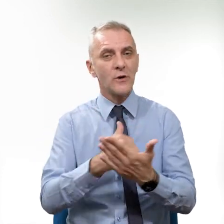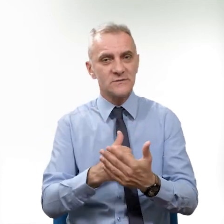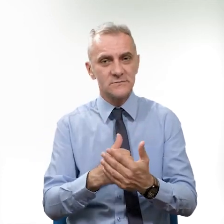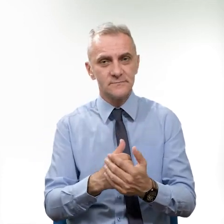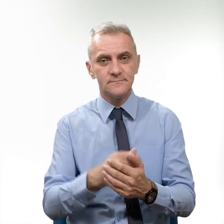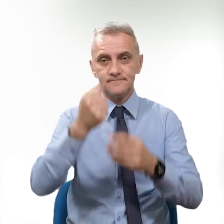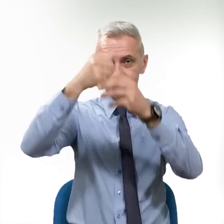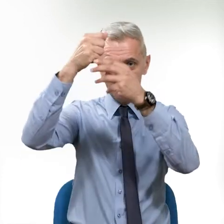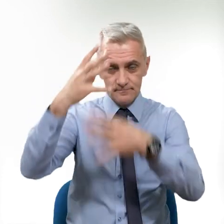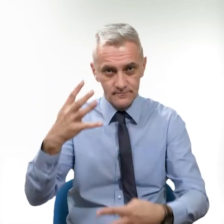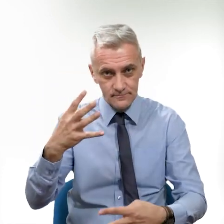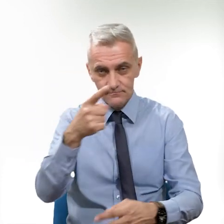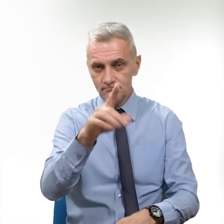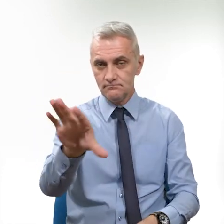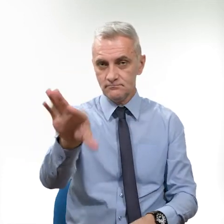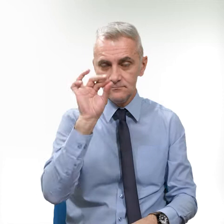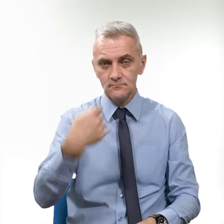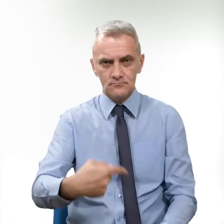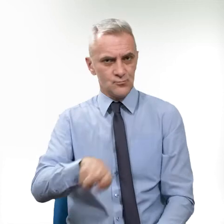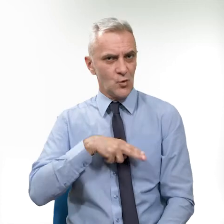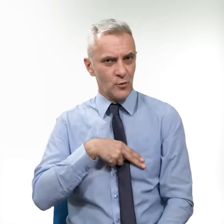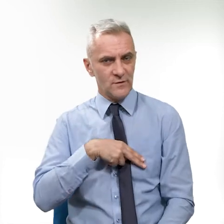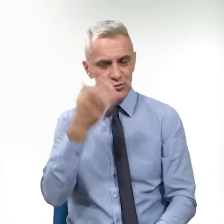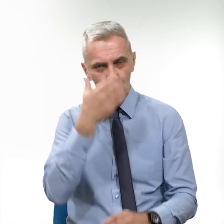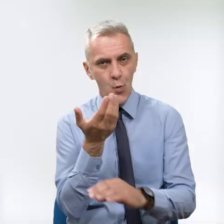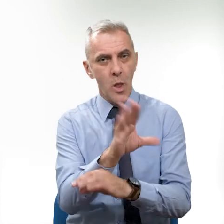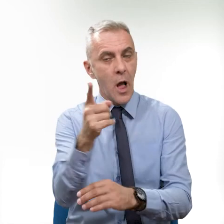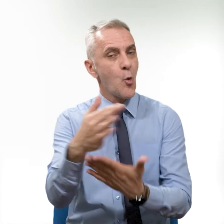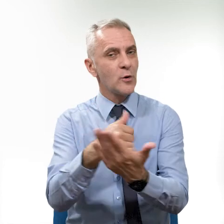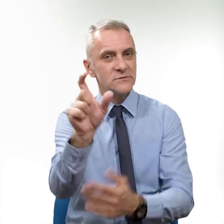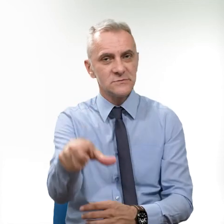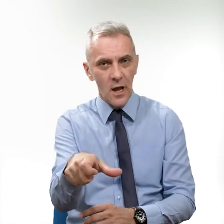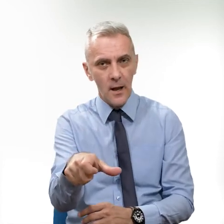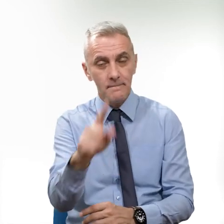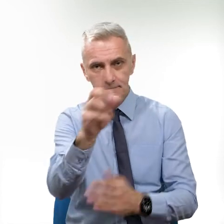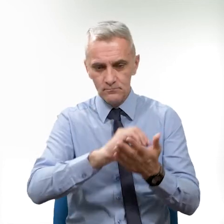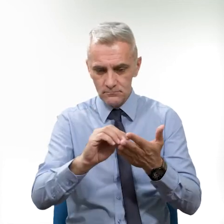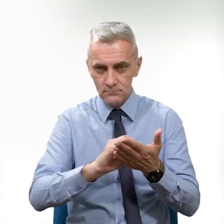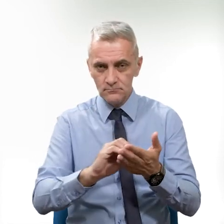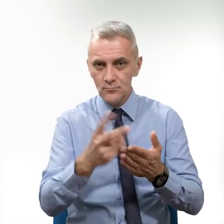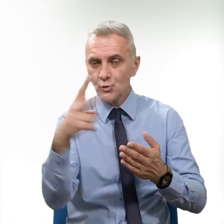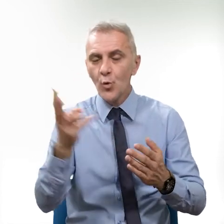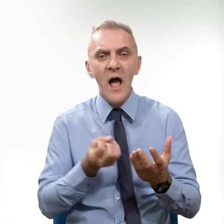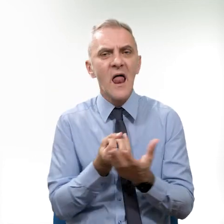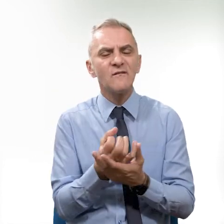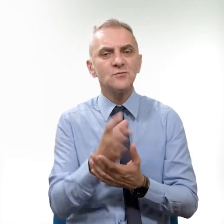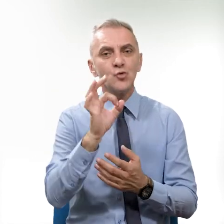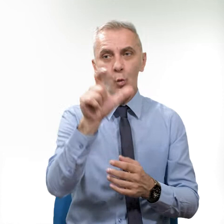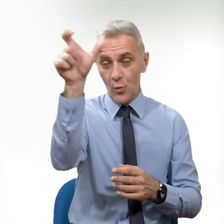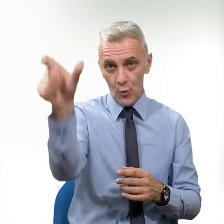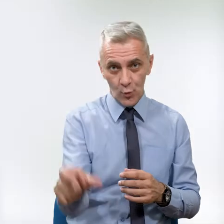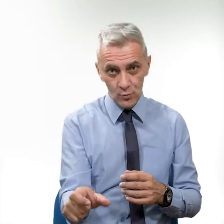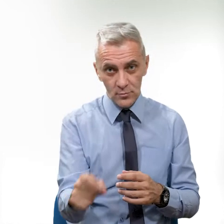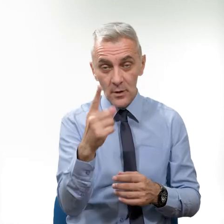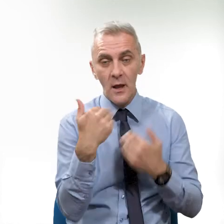Iz padajućeg menija odabrati odgovarajuću ulogu korisnika. Upisati ostale informacije o korisniku